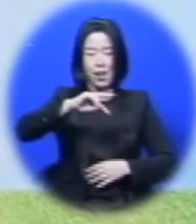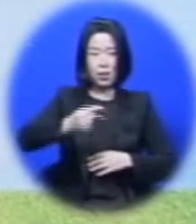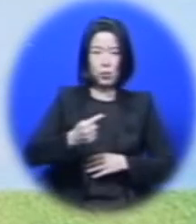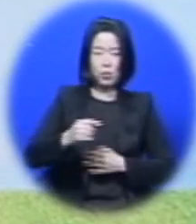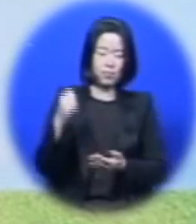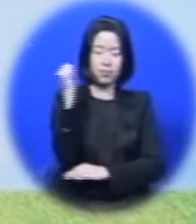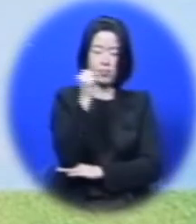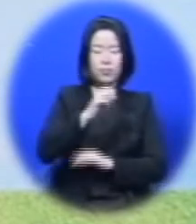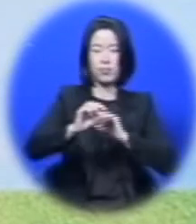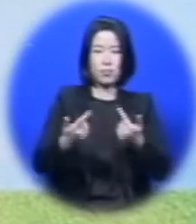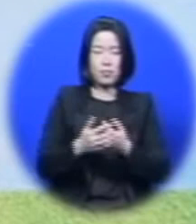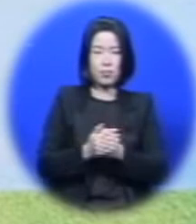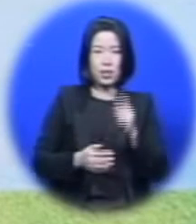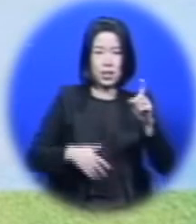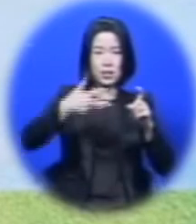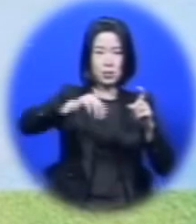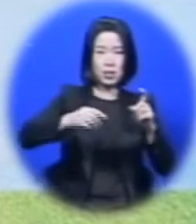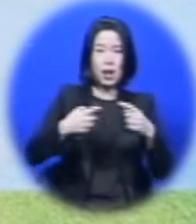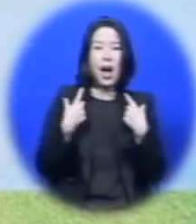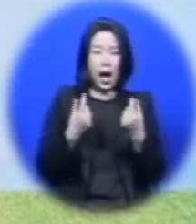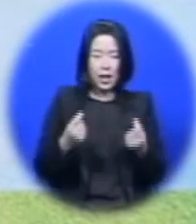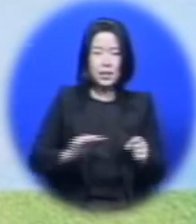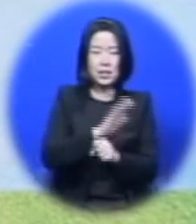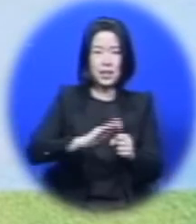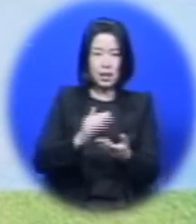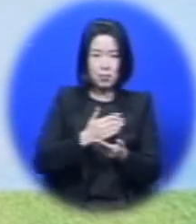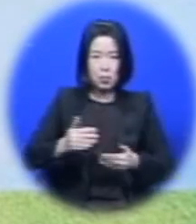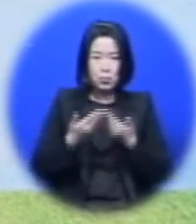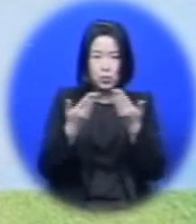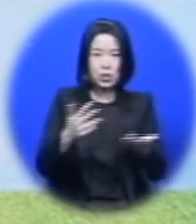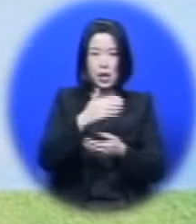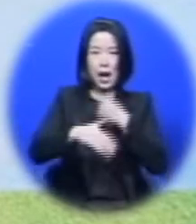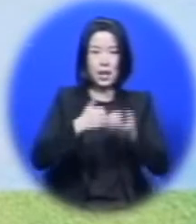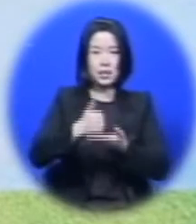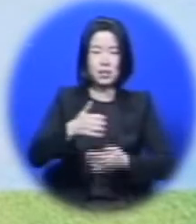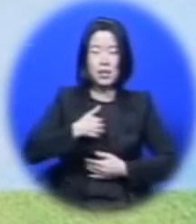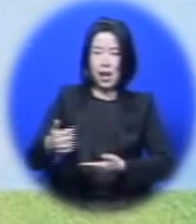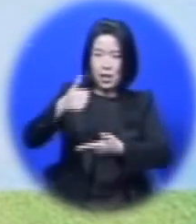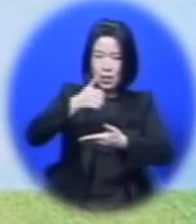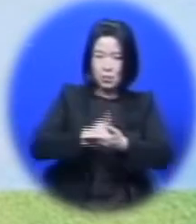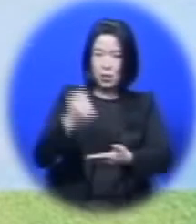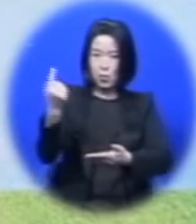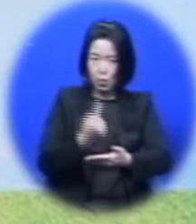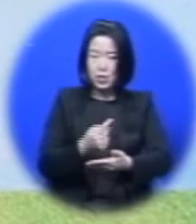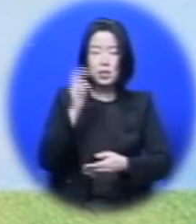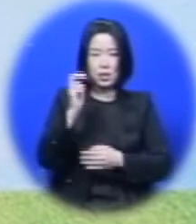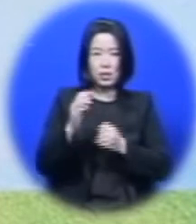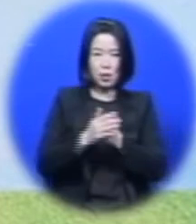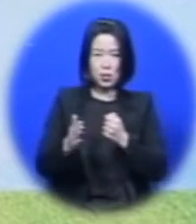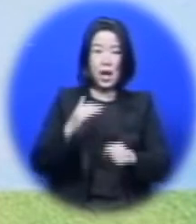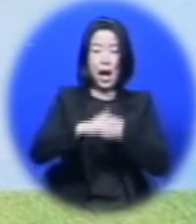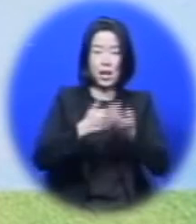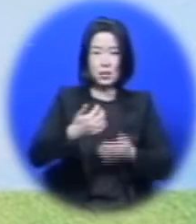않습니다. 10절에 한결같은 사랑을 베푸시는 하나님께서 나를 영접하려고 오실 것이니 하나님께서